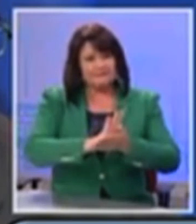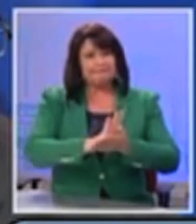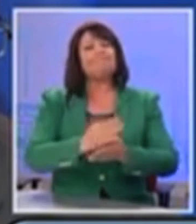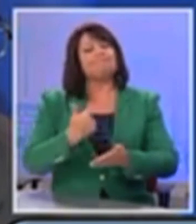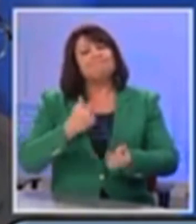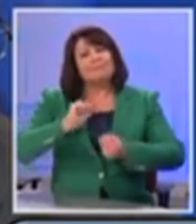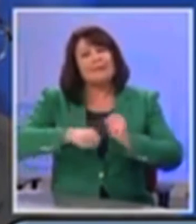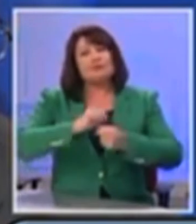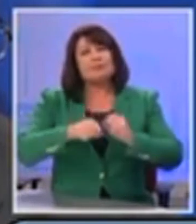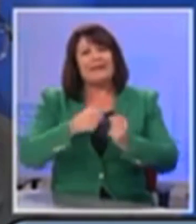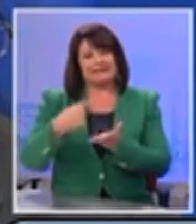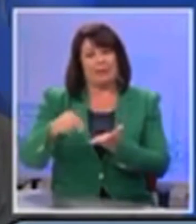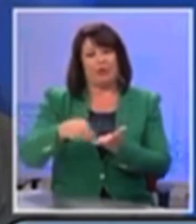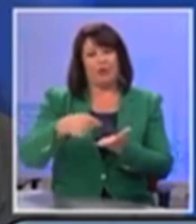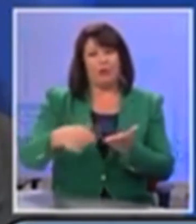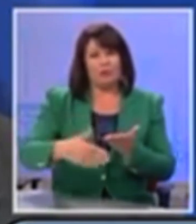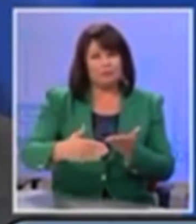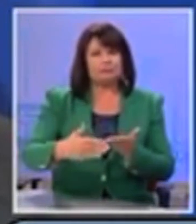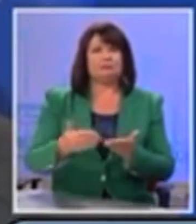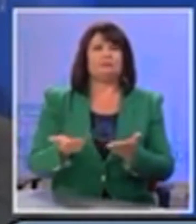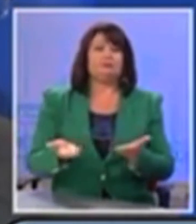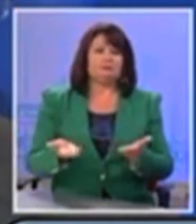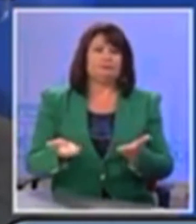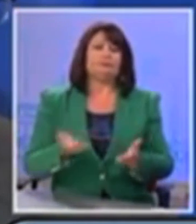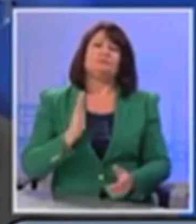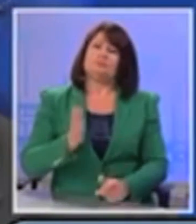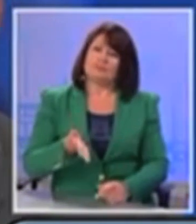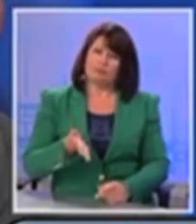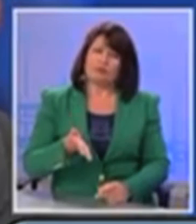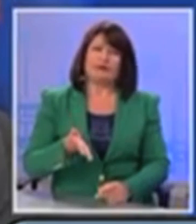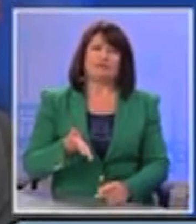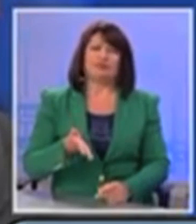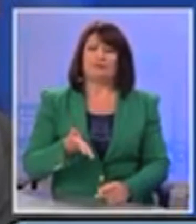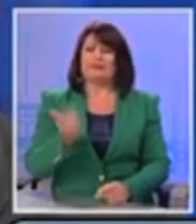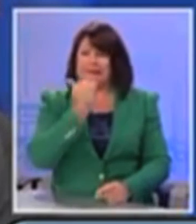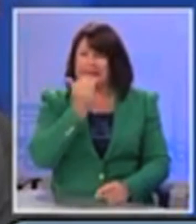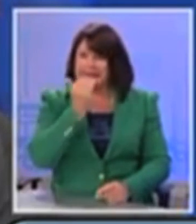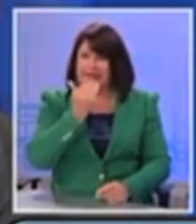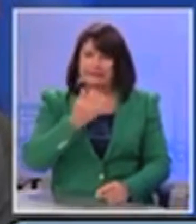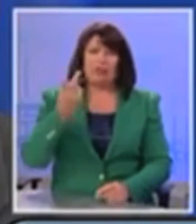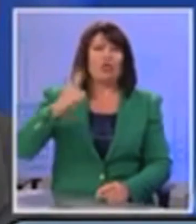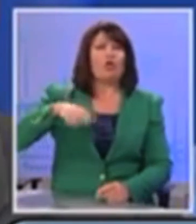Internet le texte le plus vite possible dans les 2 jours qui viennent. Merci beaucoup